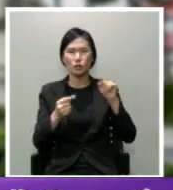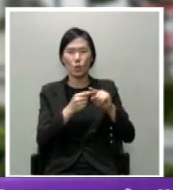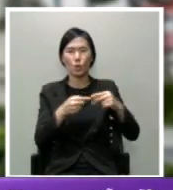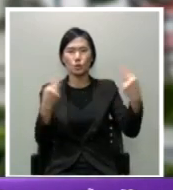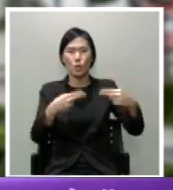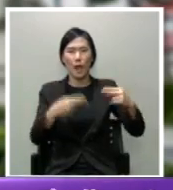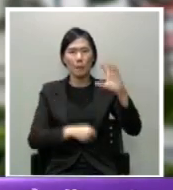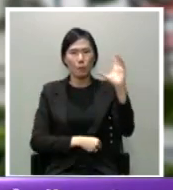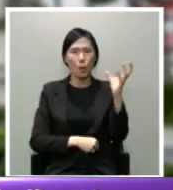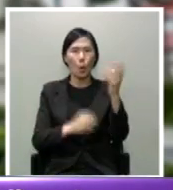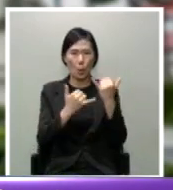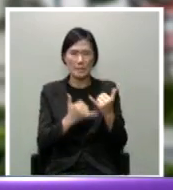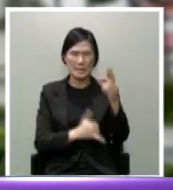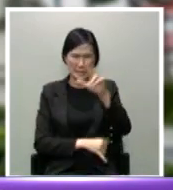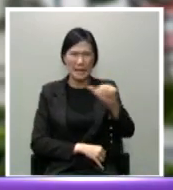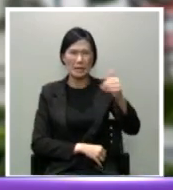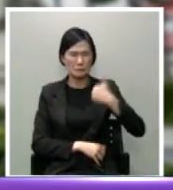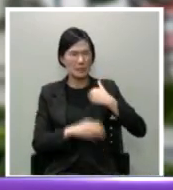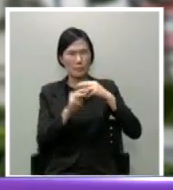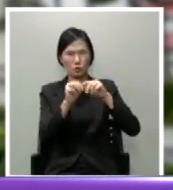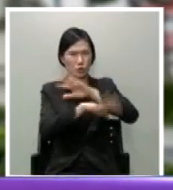วันนี้ยังใช้อยู่ทุกมาตราม